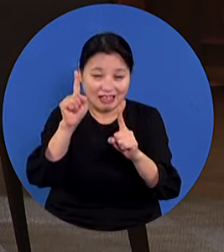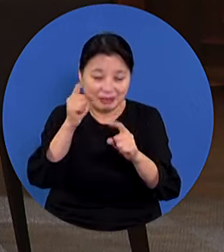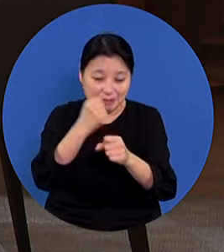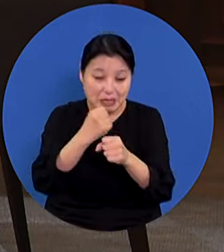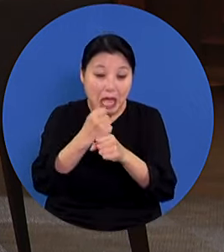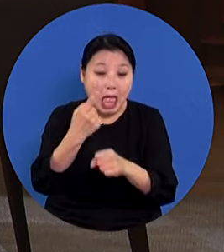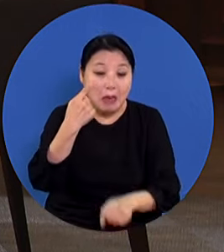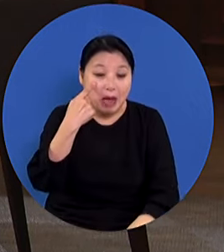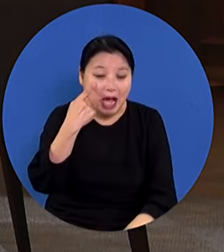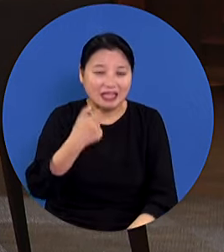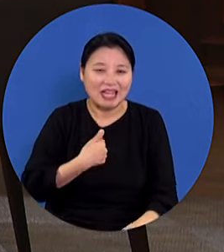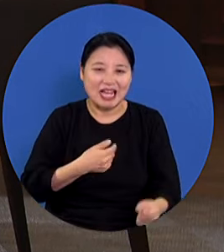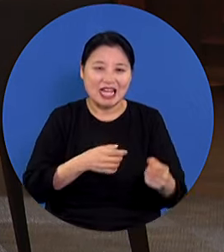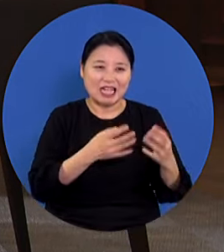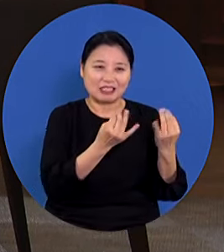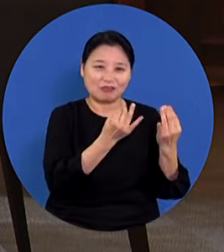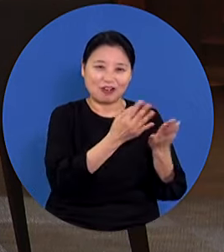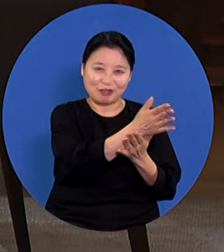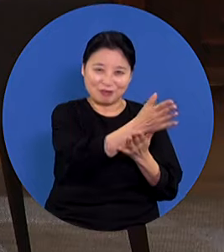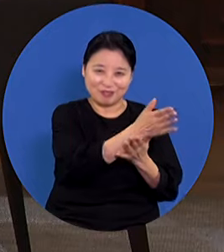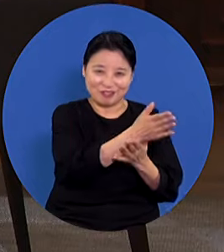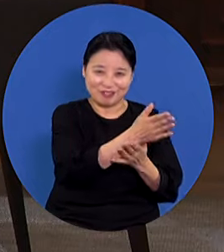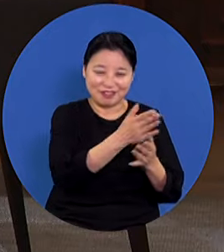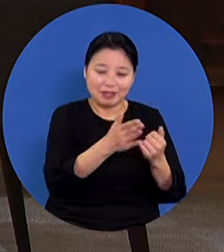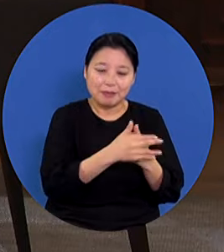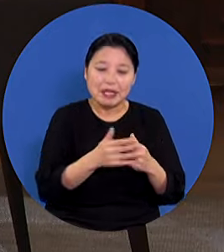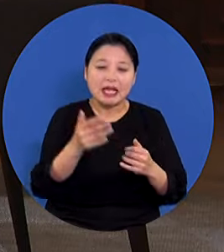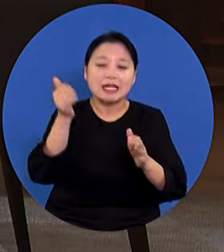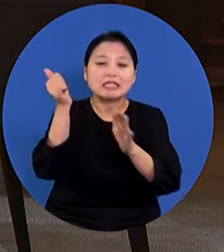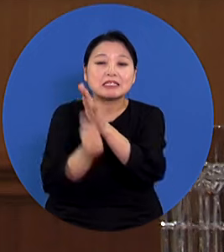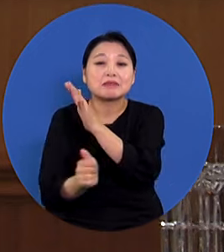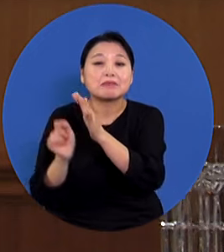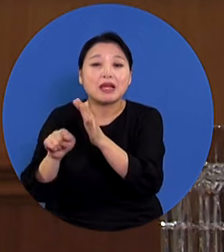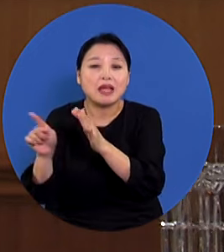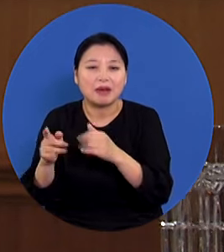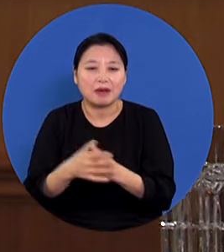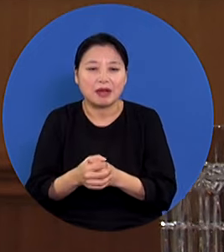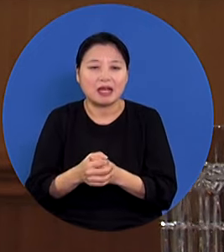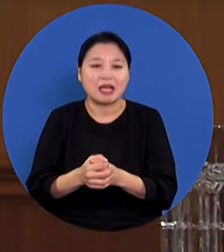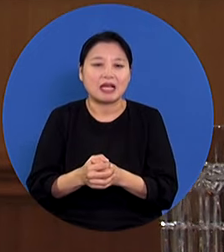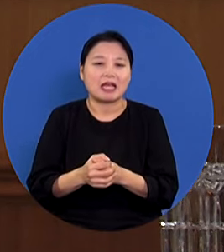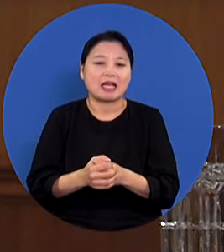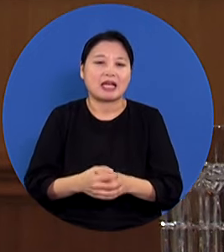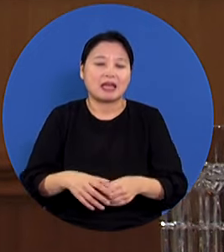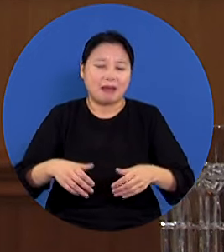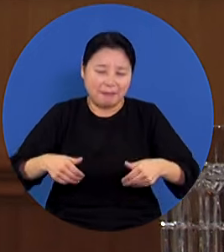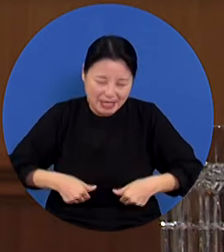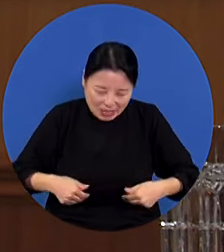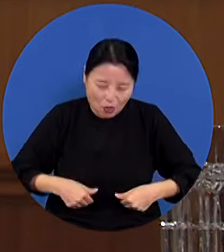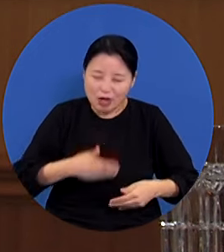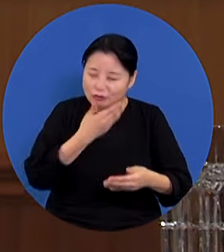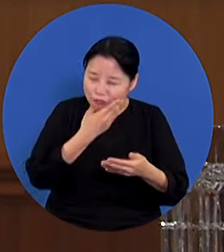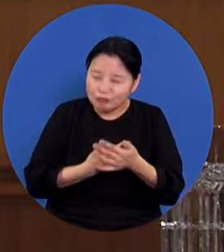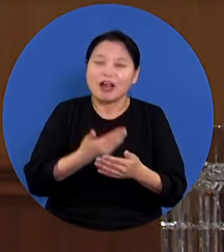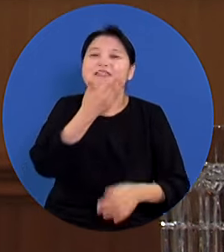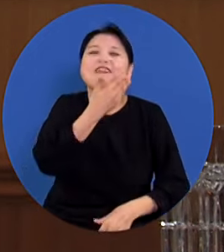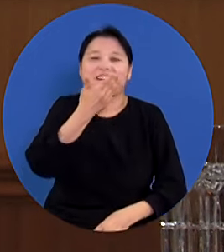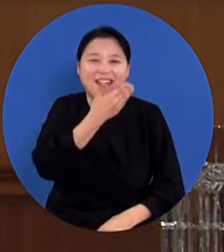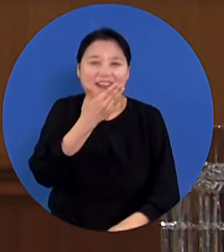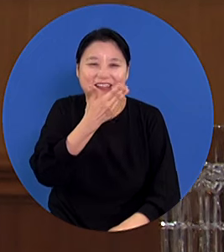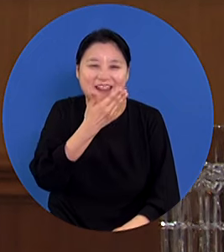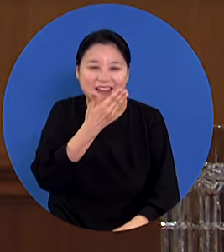교육 학문하고 뭐 연구하는 사람이다 보니까 실패는 사실은 필수 자양분이라고 생각을 하거든요. 아.